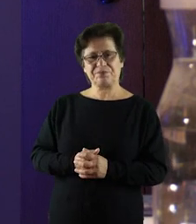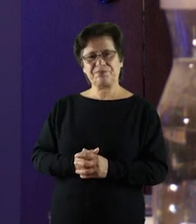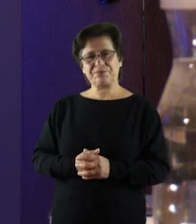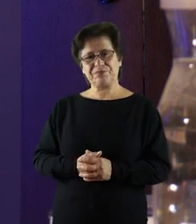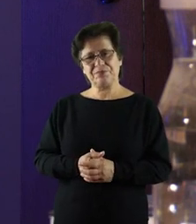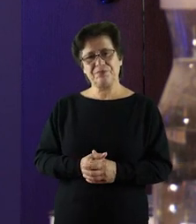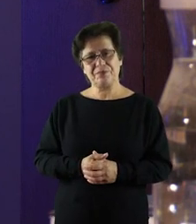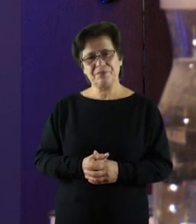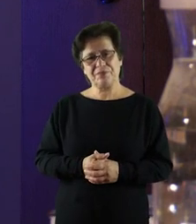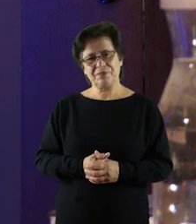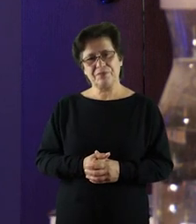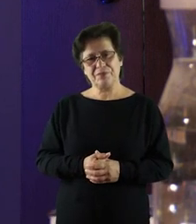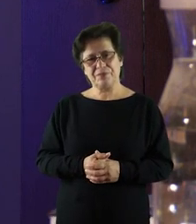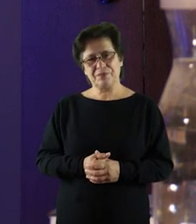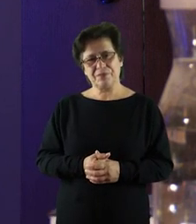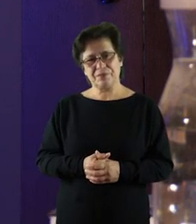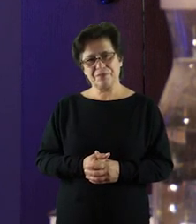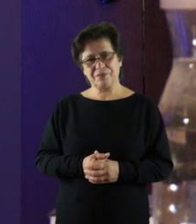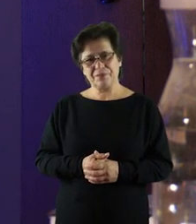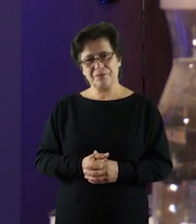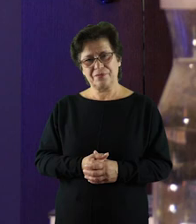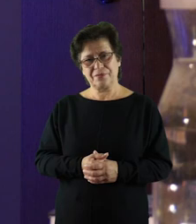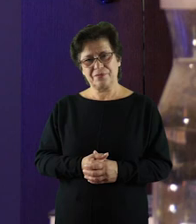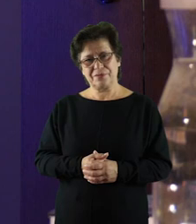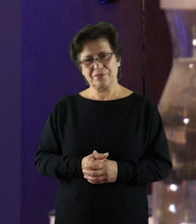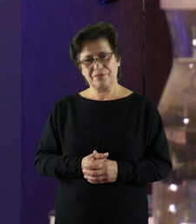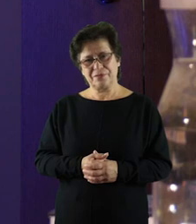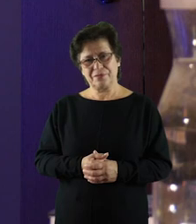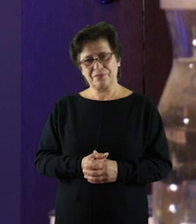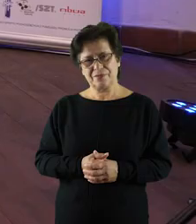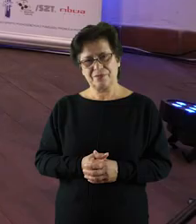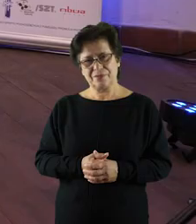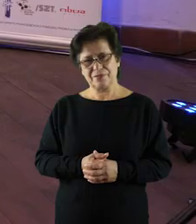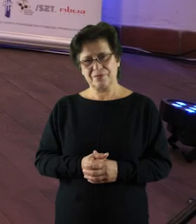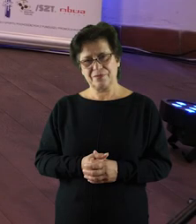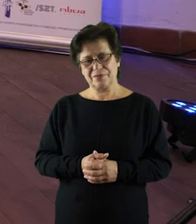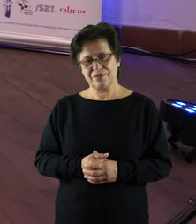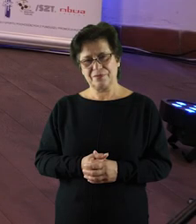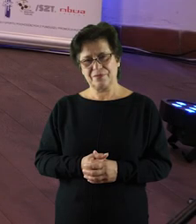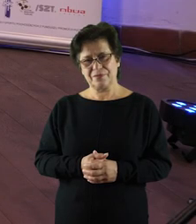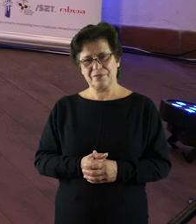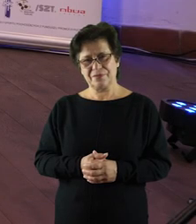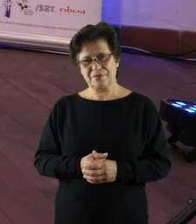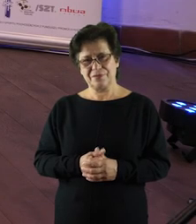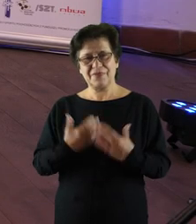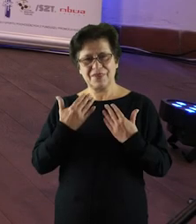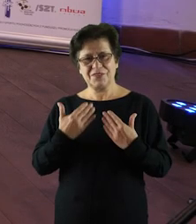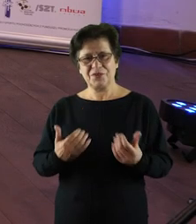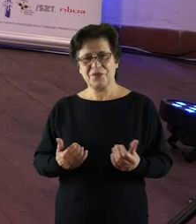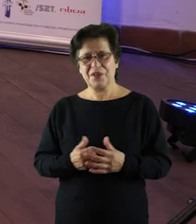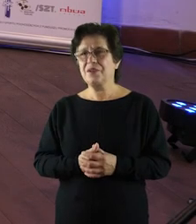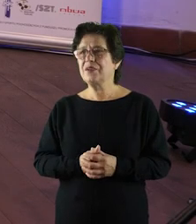z moich książek, ale nie dla was ta książka, dla waszego młodszego rodzeństwa. Dziękuję bardzo